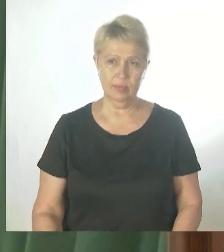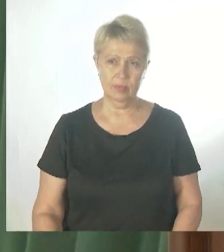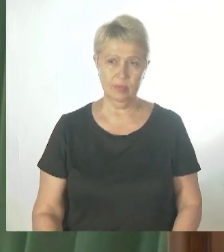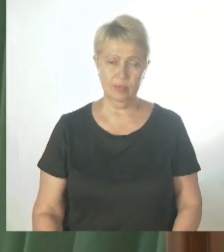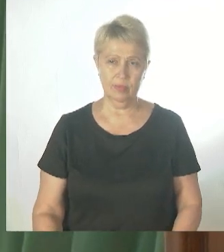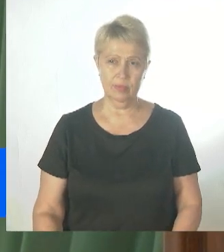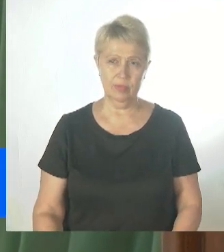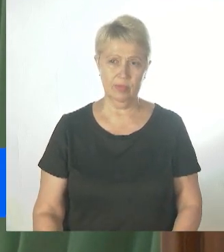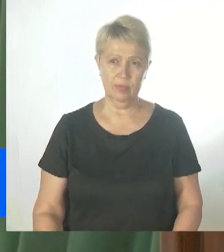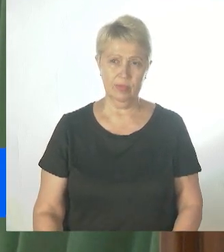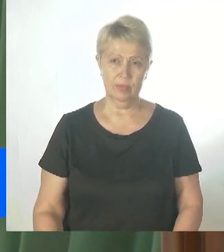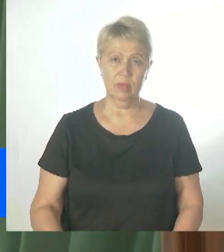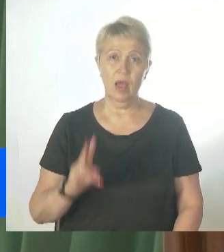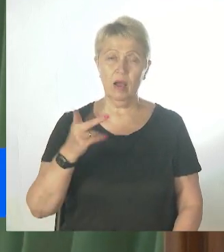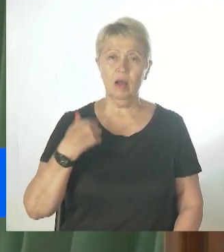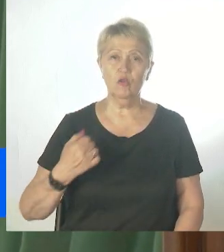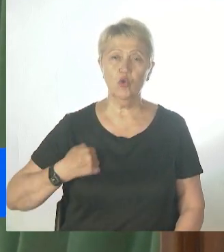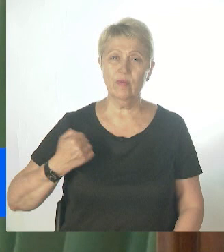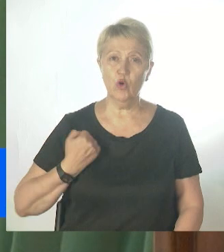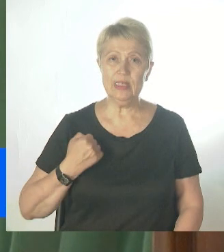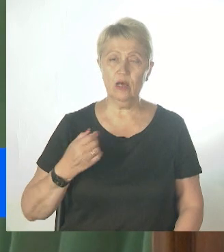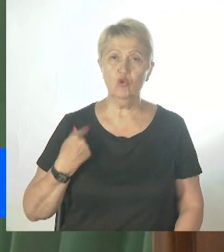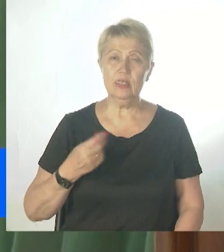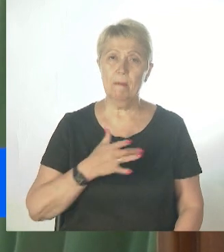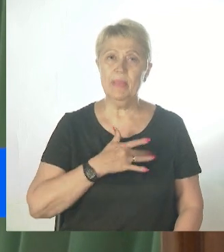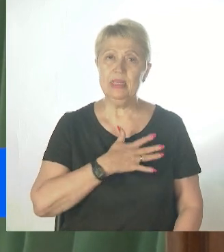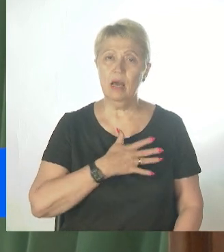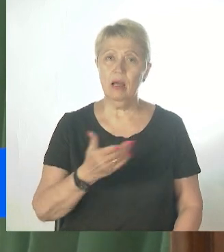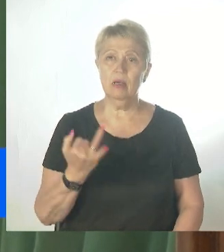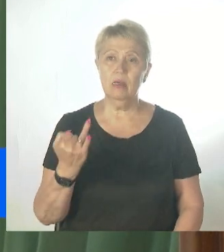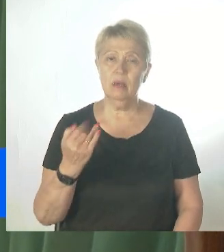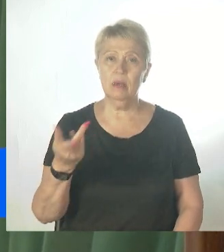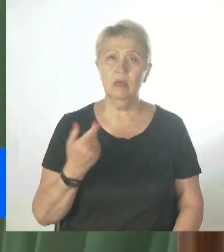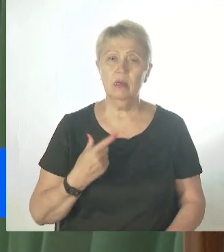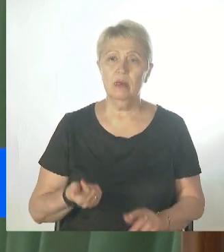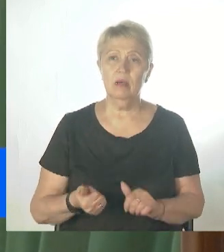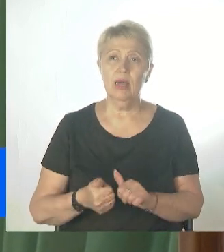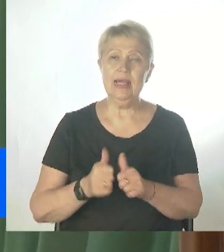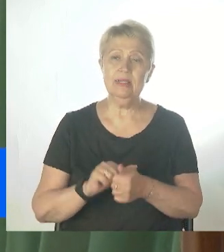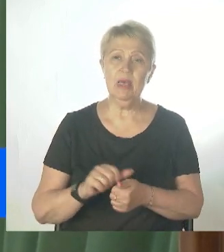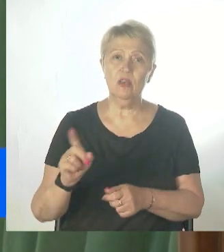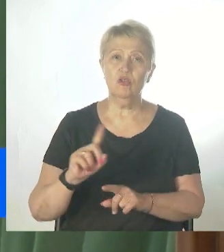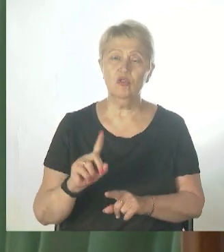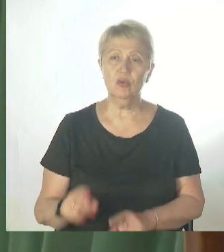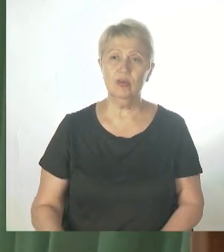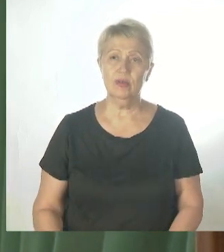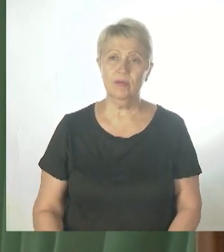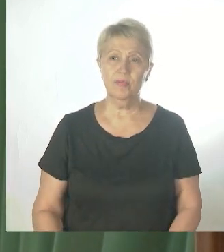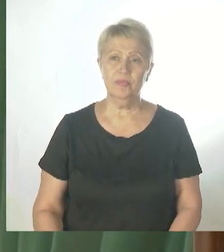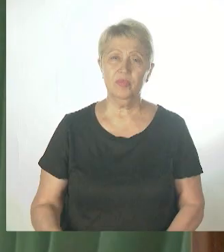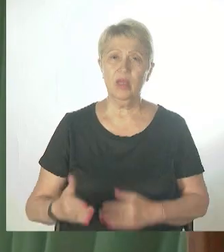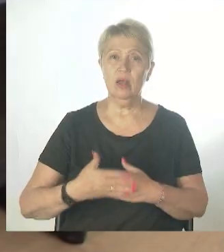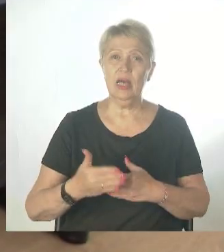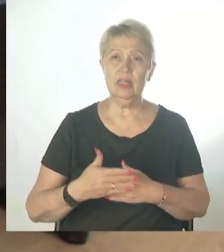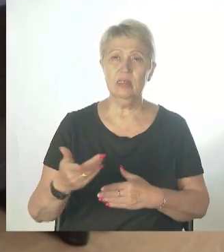Вот как воинская присяга и измена этой присяги влечет наказание